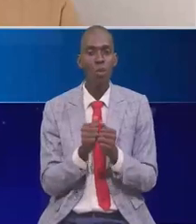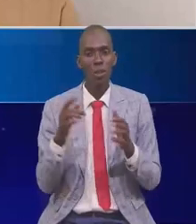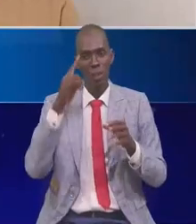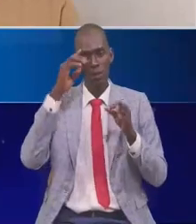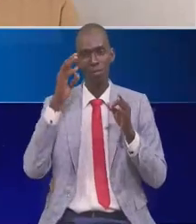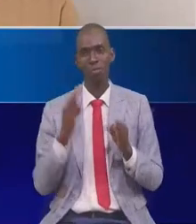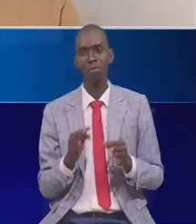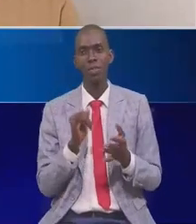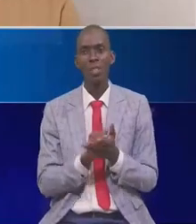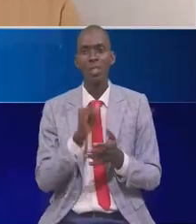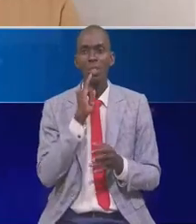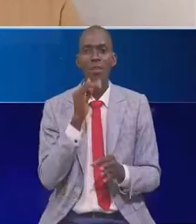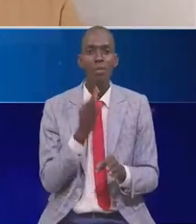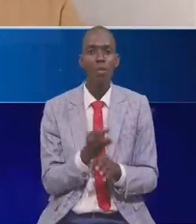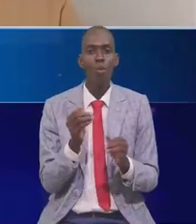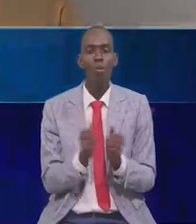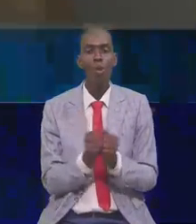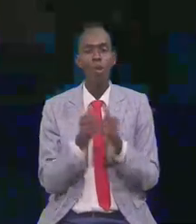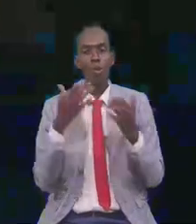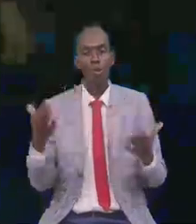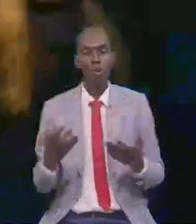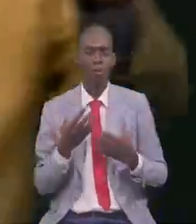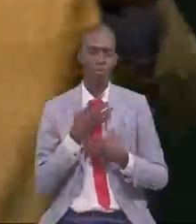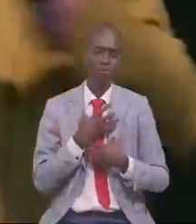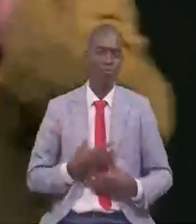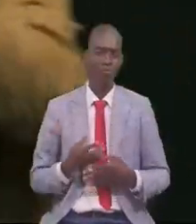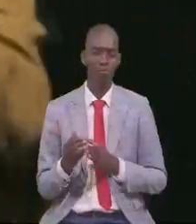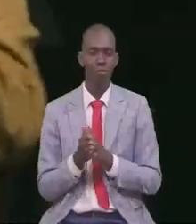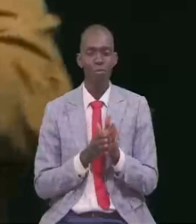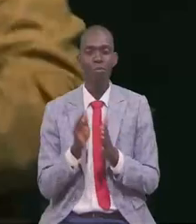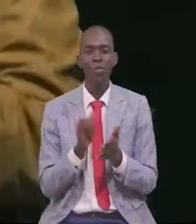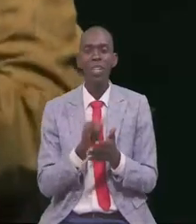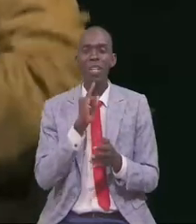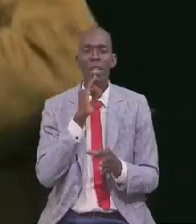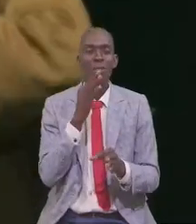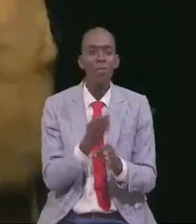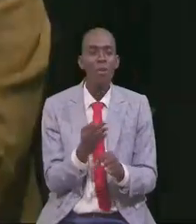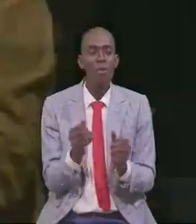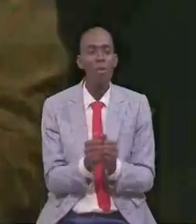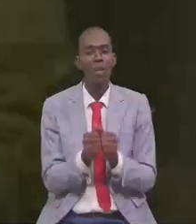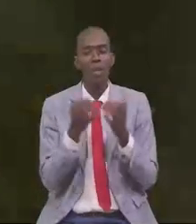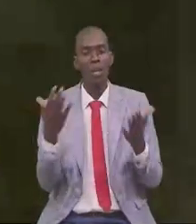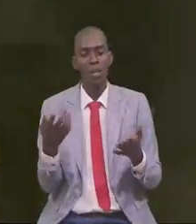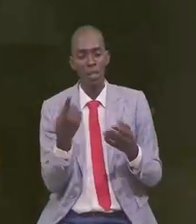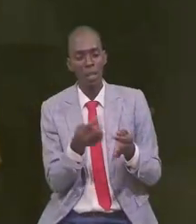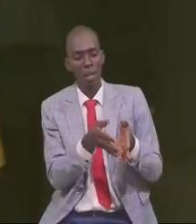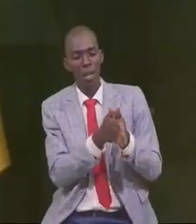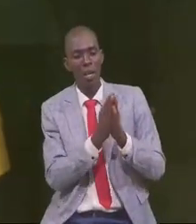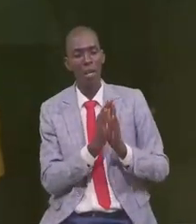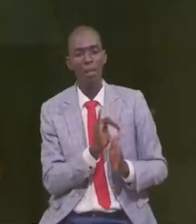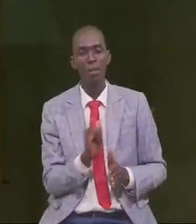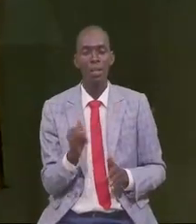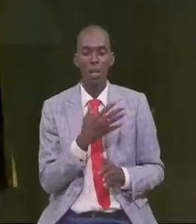la foi sans la désespérance. Ça, c'est la foi sans la demande. Et